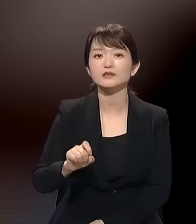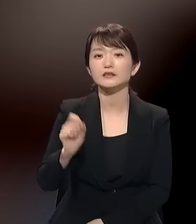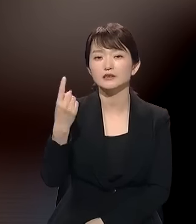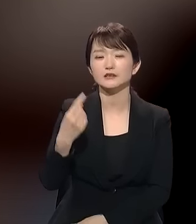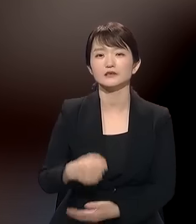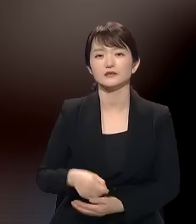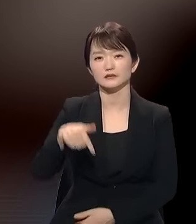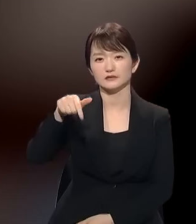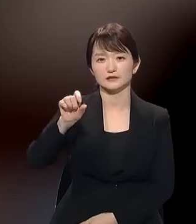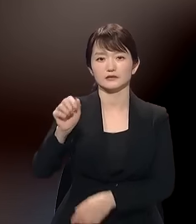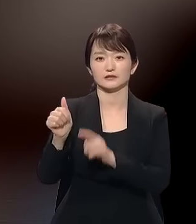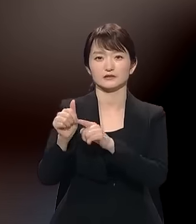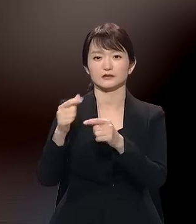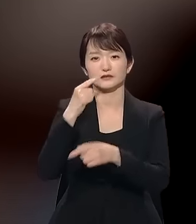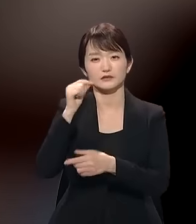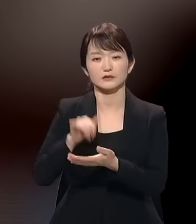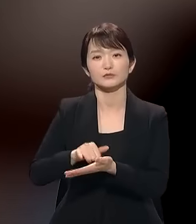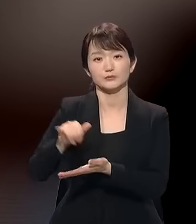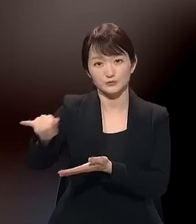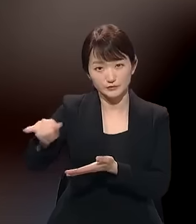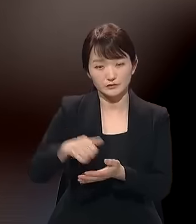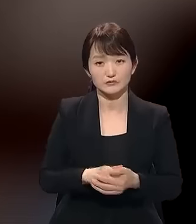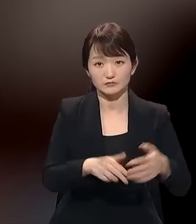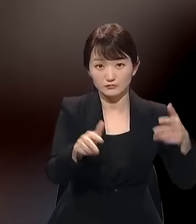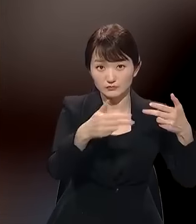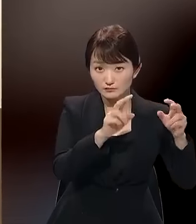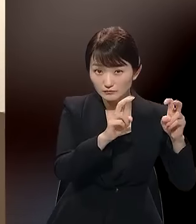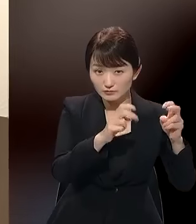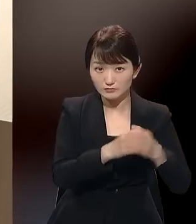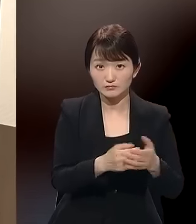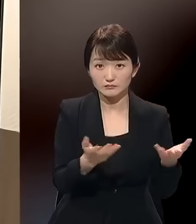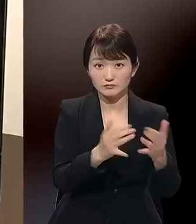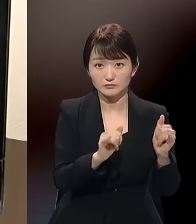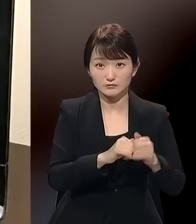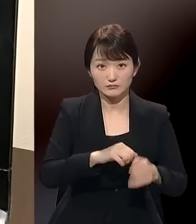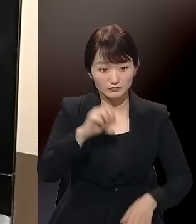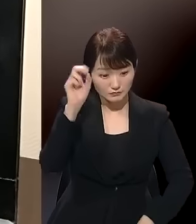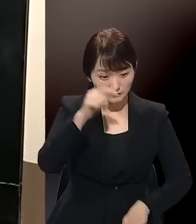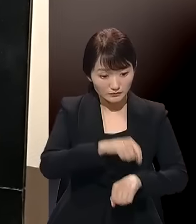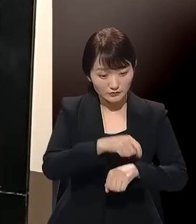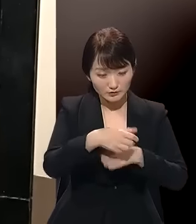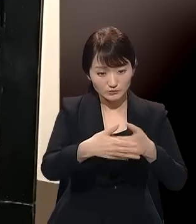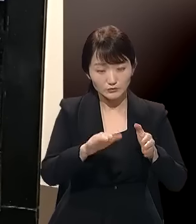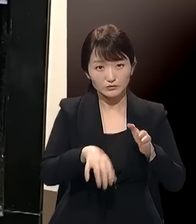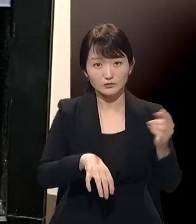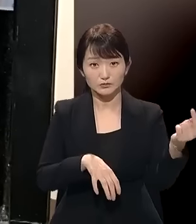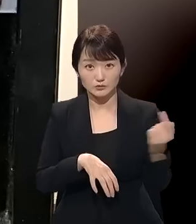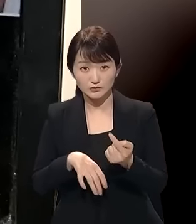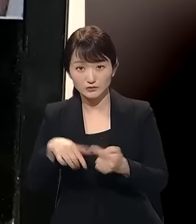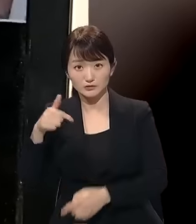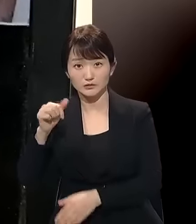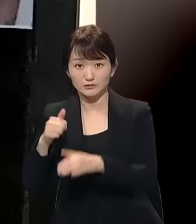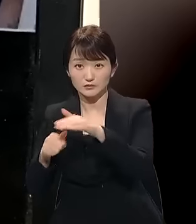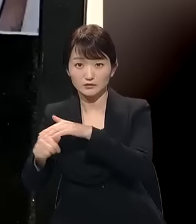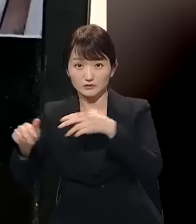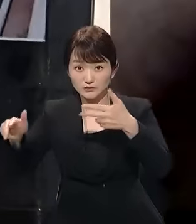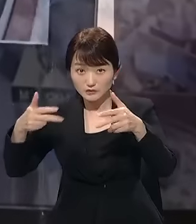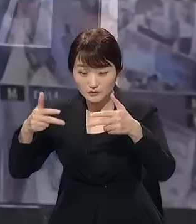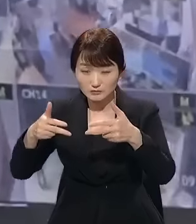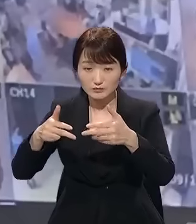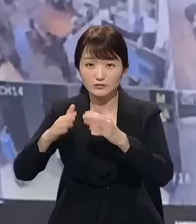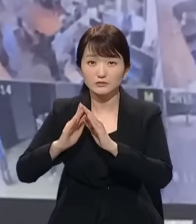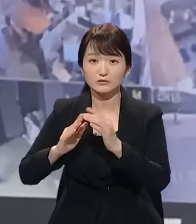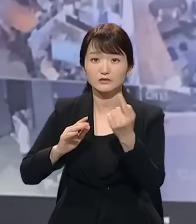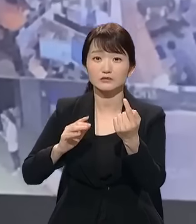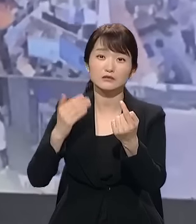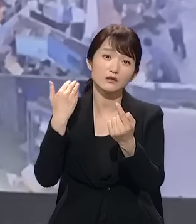당시 강영욱 씨가 일본에 가 있던 상황에서 CCTV 업체 직원이 갑자기 사무실에 왔습니다. 강 대표가 CCTV를 설치한 것 중 한 대가